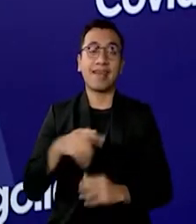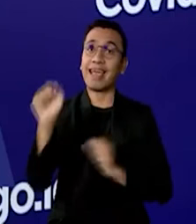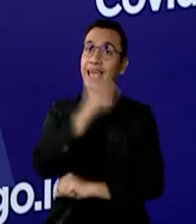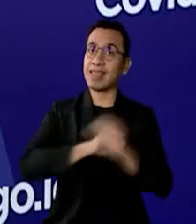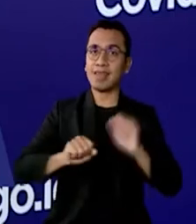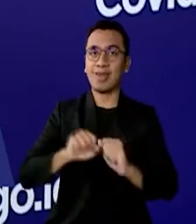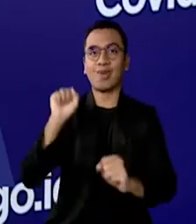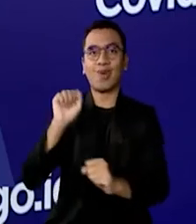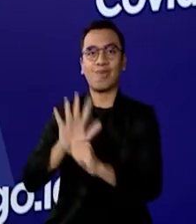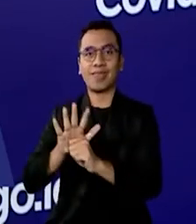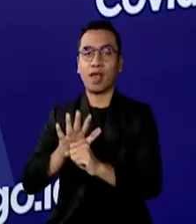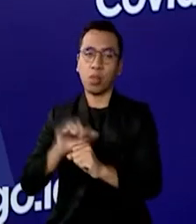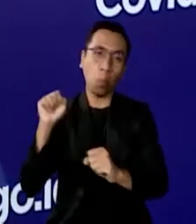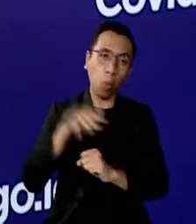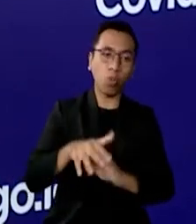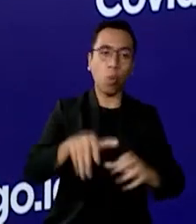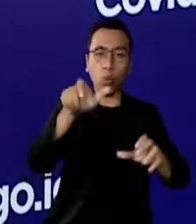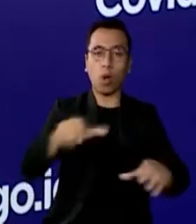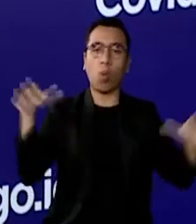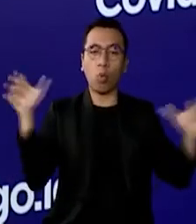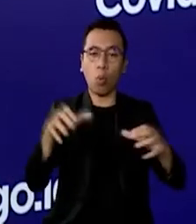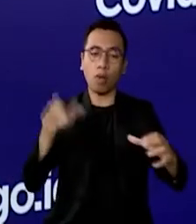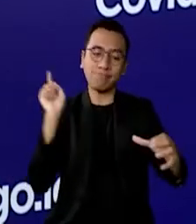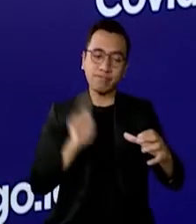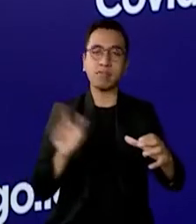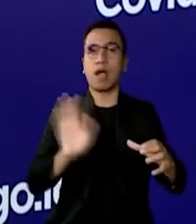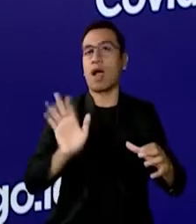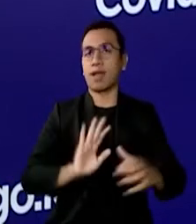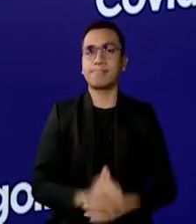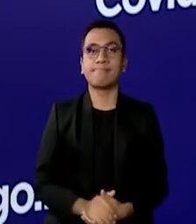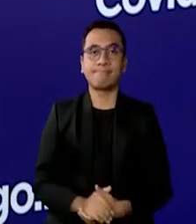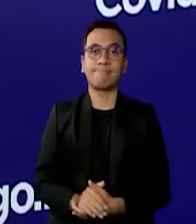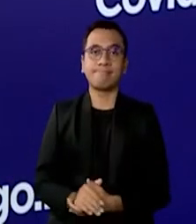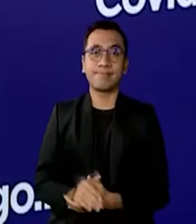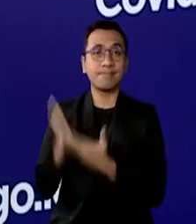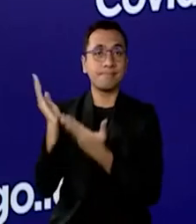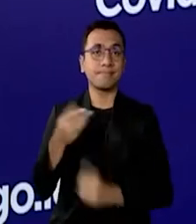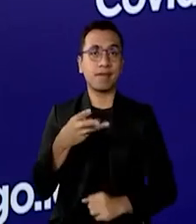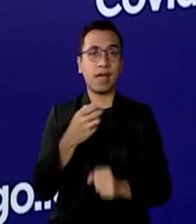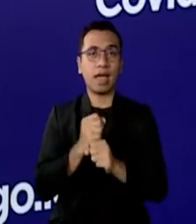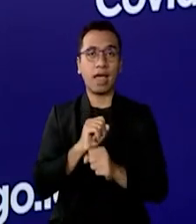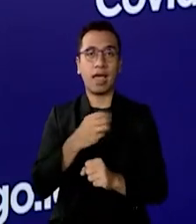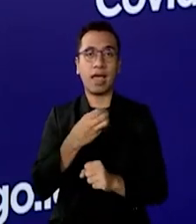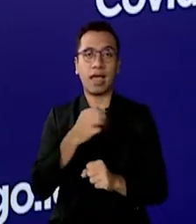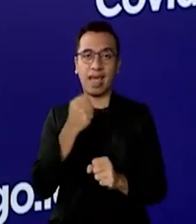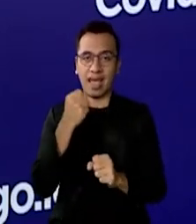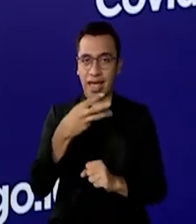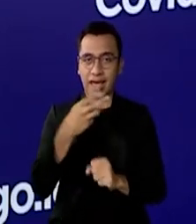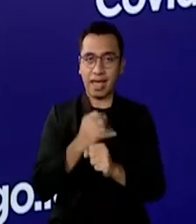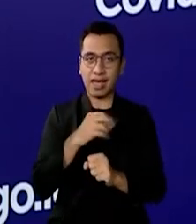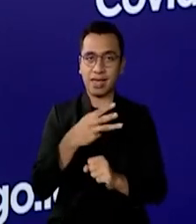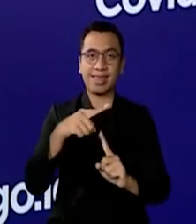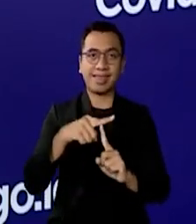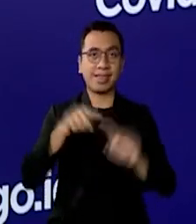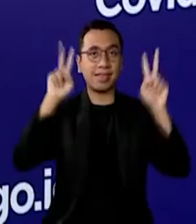menimbulkan kerumunan sedang sekali saya at Hapsari bisa kembali hadir menemani anda dalam dialog yang kali ini mengangkat tema